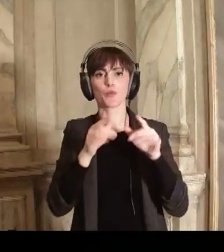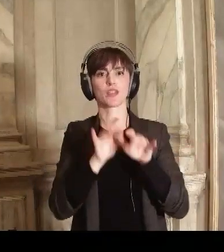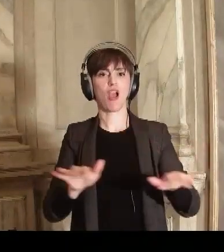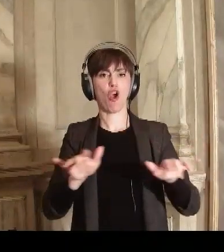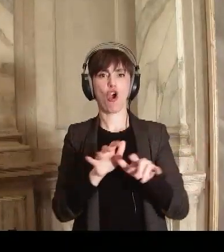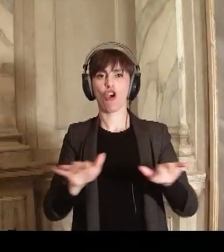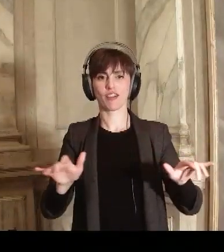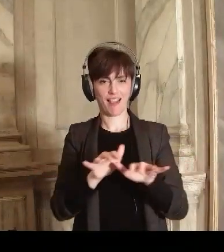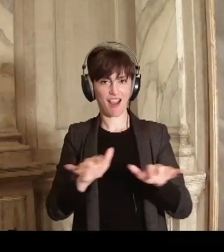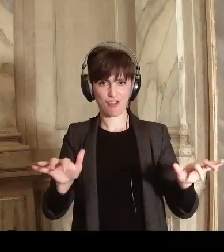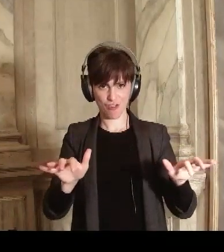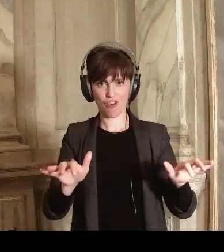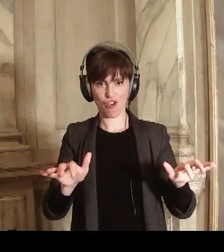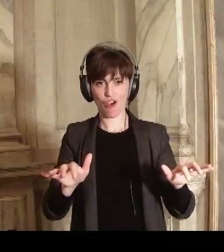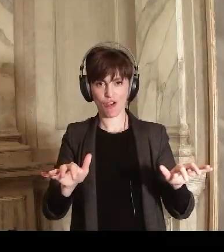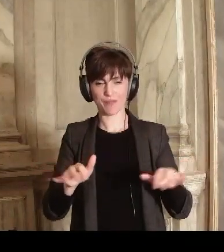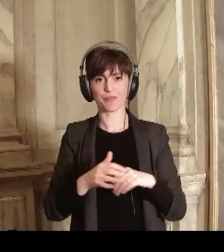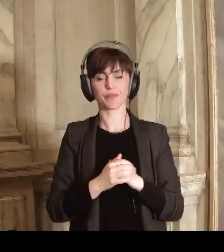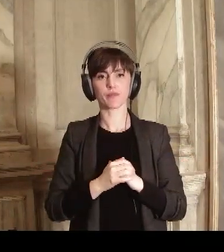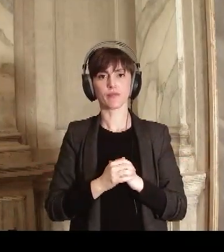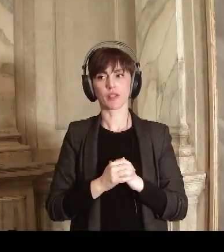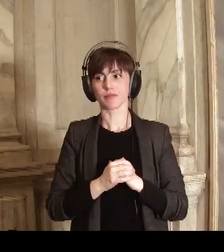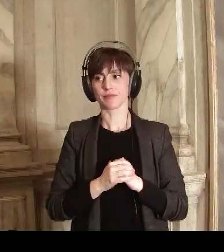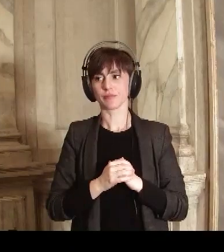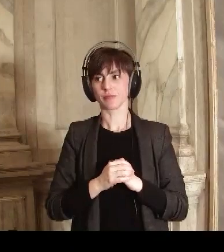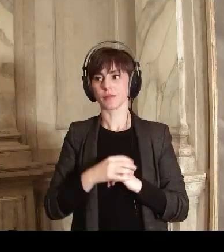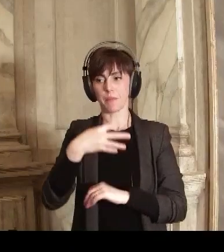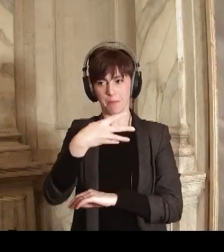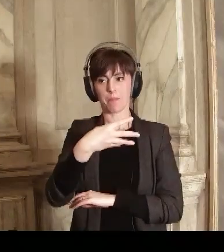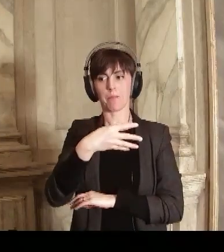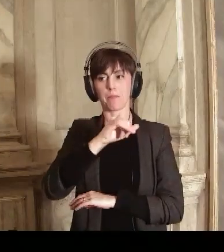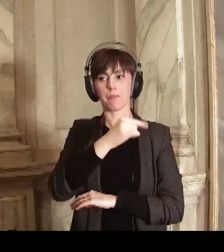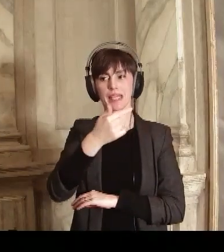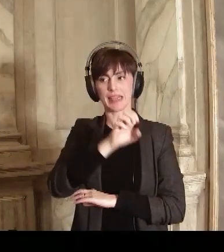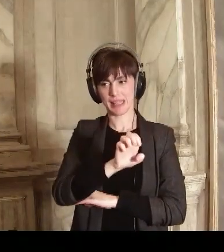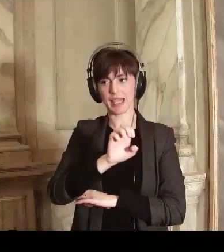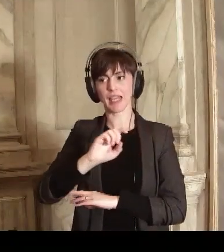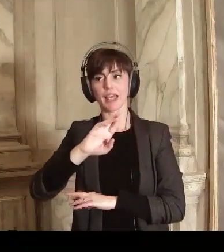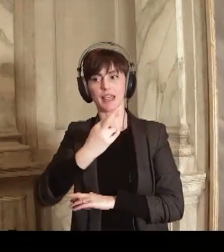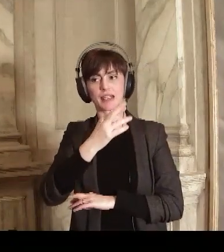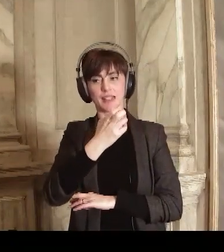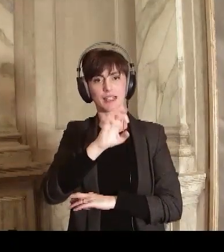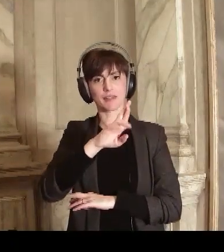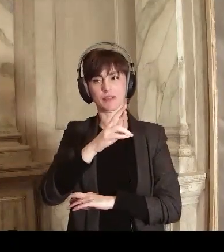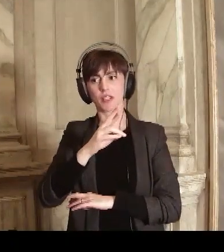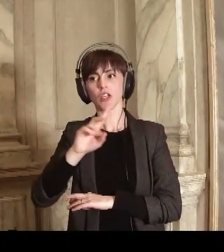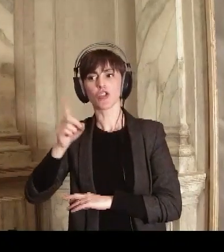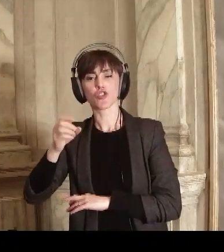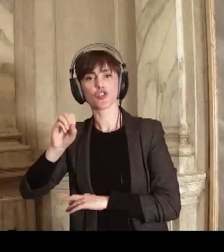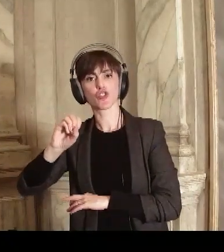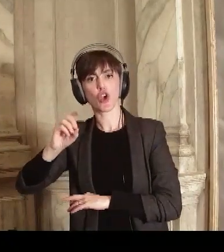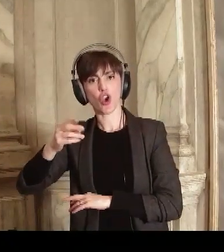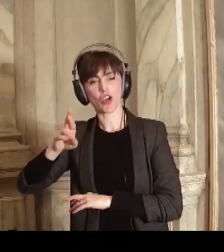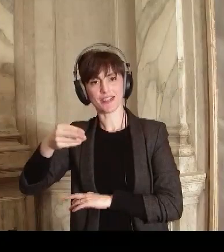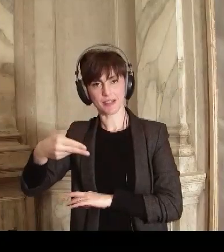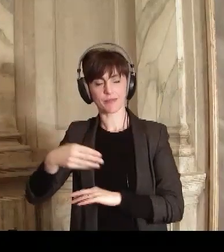Mitterer e John Zorn. Entrambi questi due performer utilizzano l'organo come strumento di